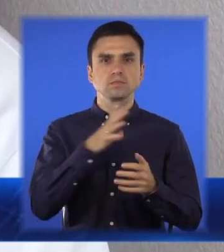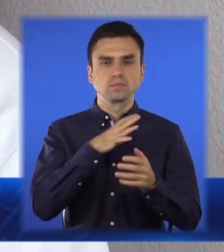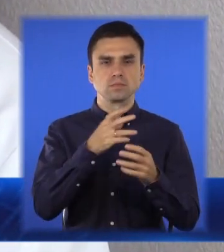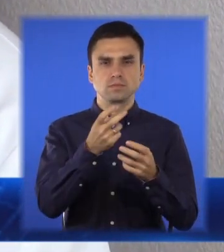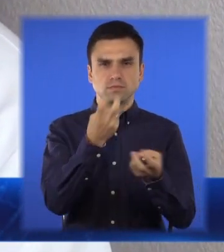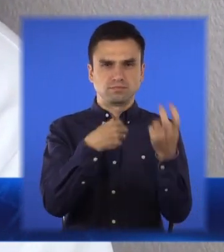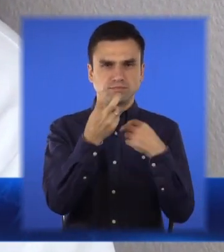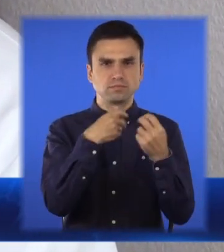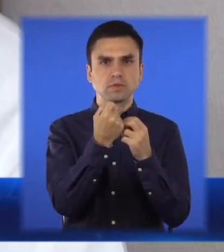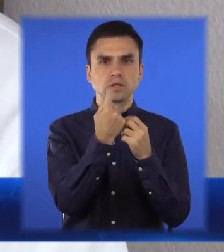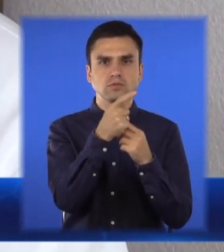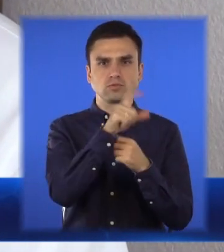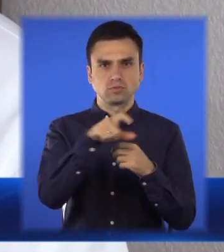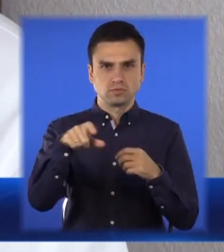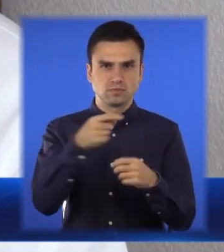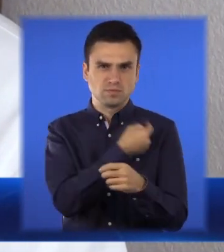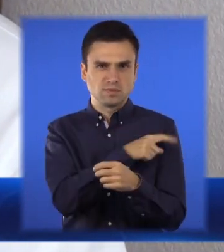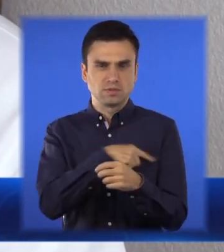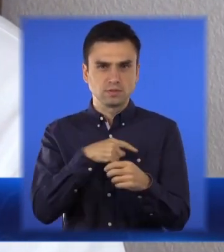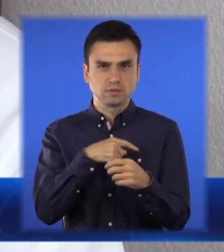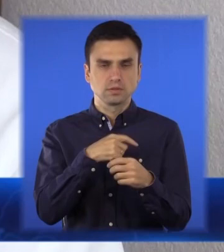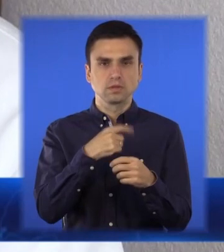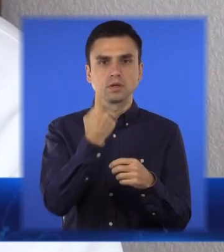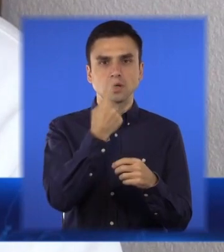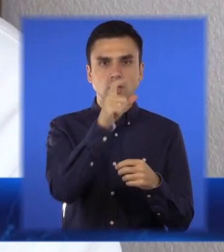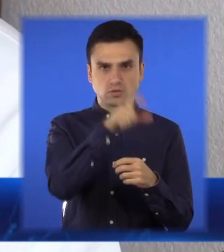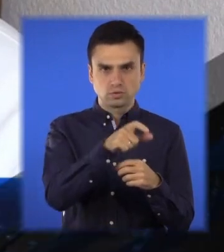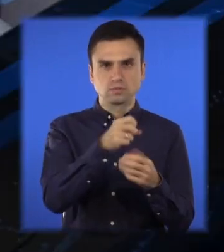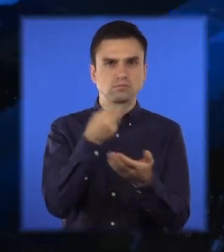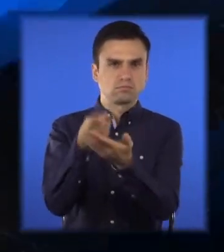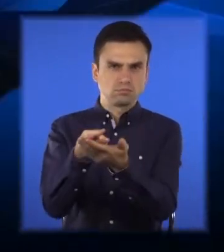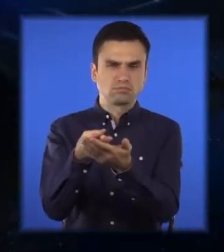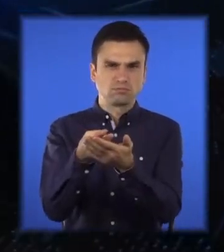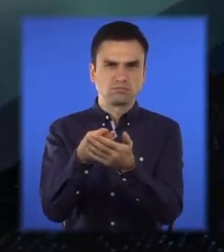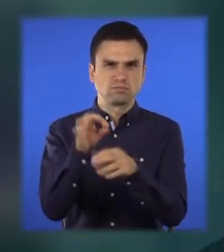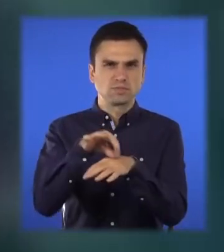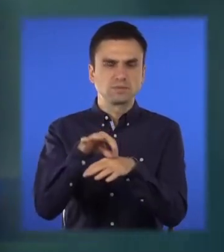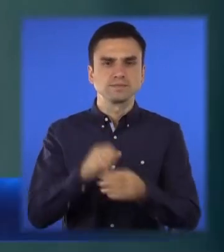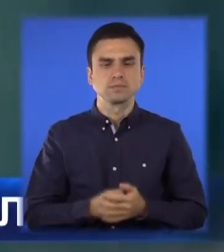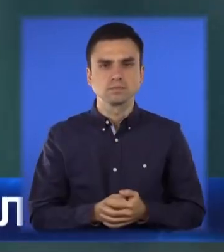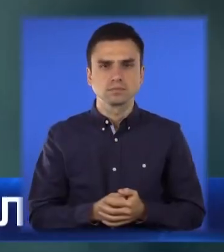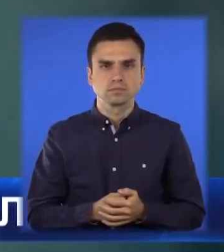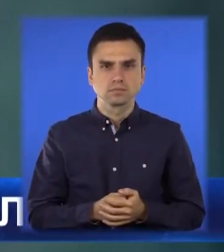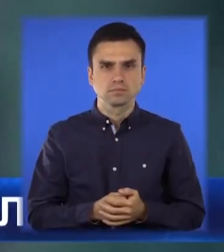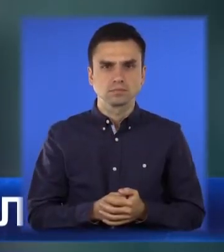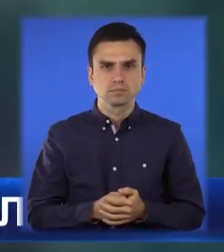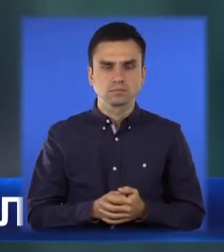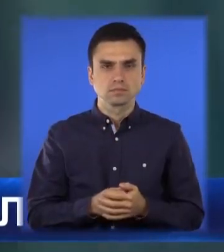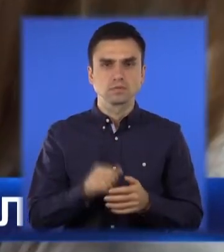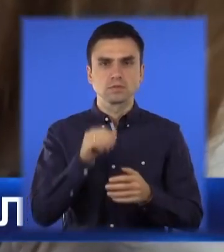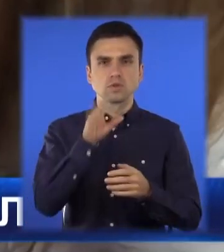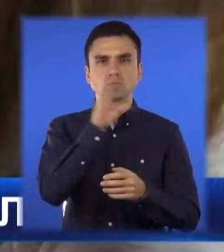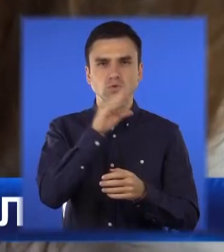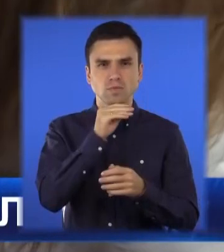потерпілих. Одну поки що потерпілу ми госпіталізували до неврологічного відділення. Лається та піднімає руку на